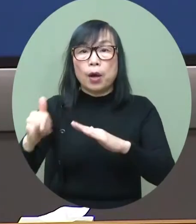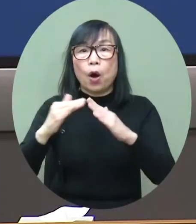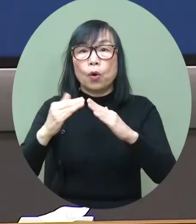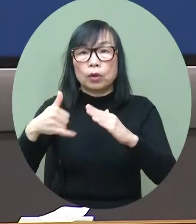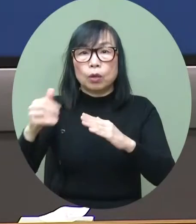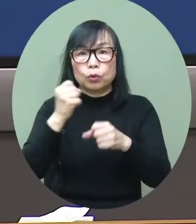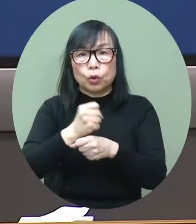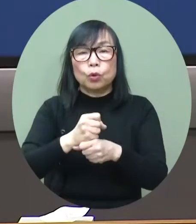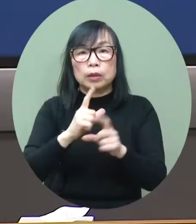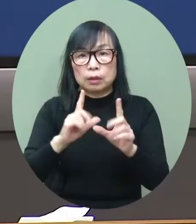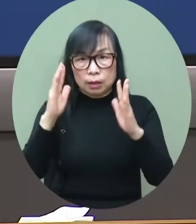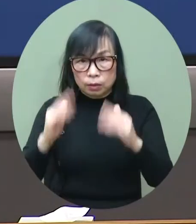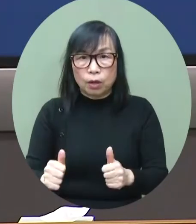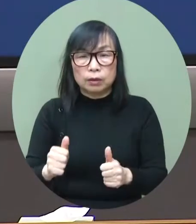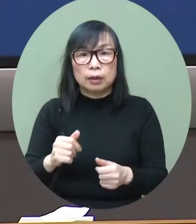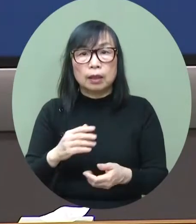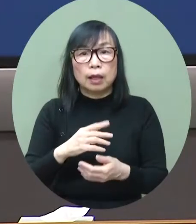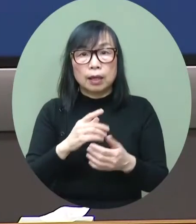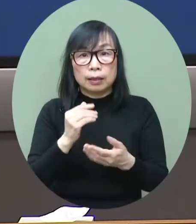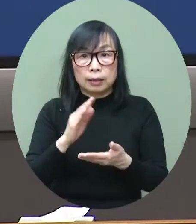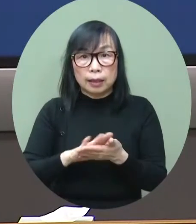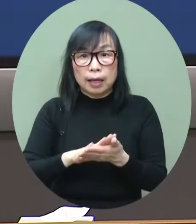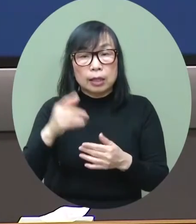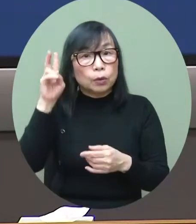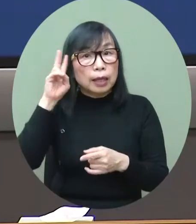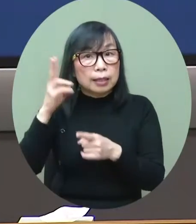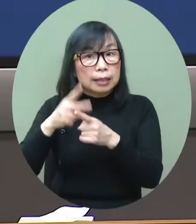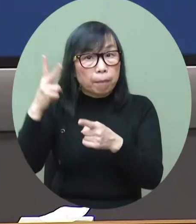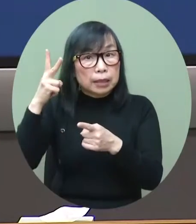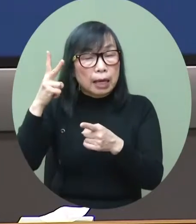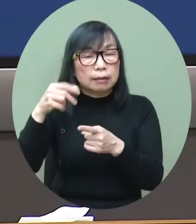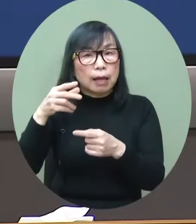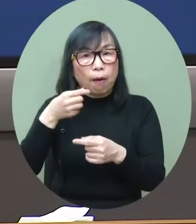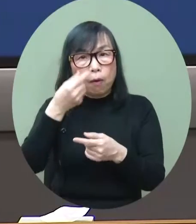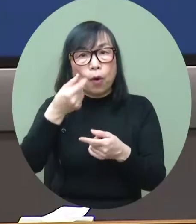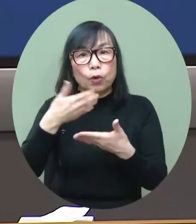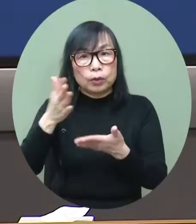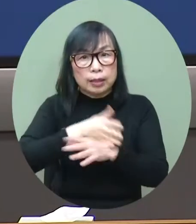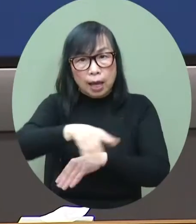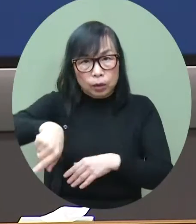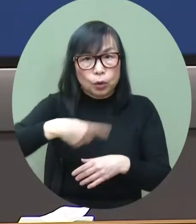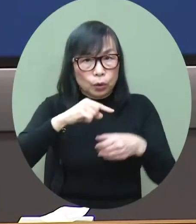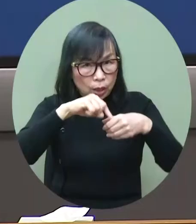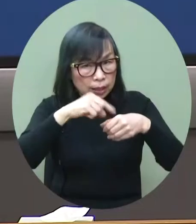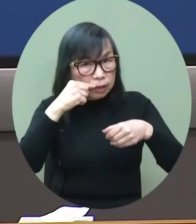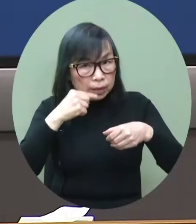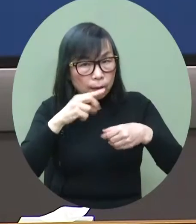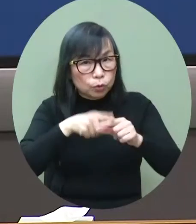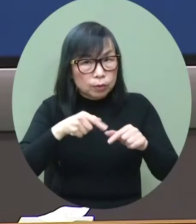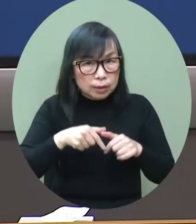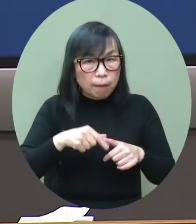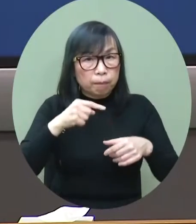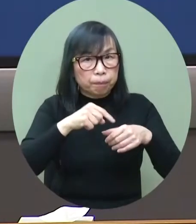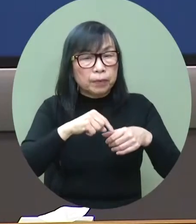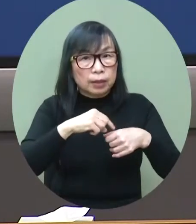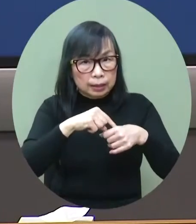正常嘅事務嘅。咁去到第12日嘅時候咧，就麻煩佢去社區檢測中心咧，再進行一個核